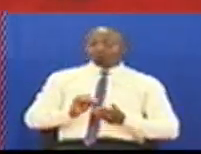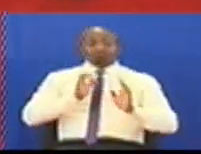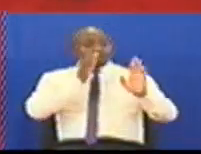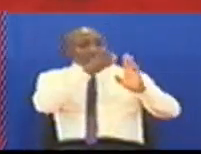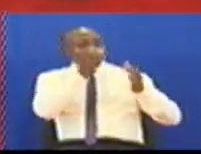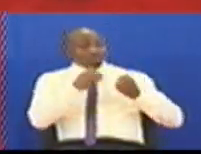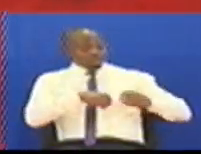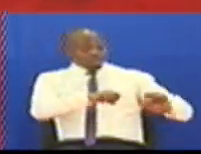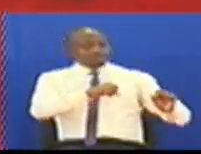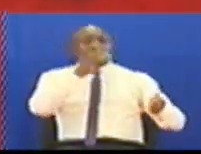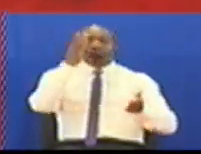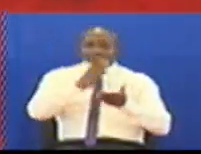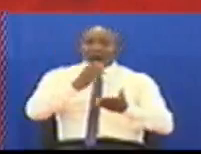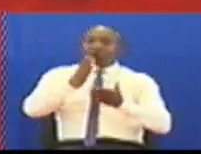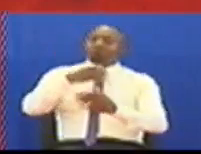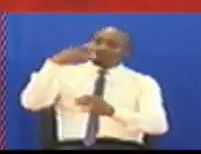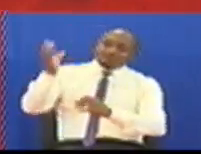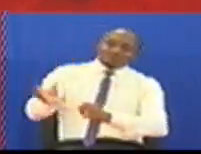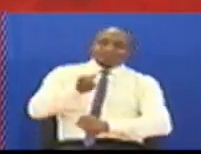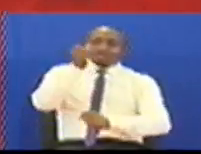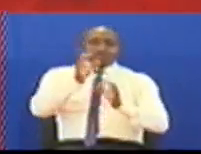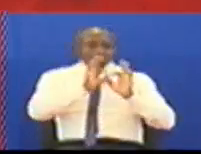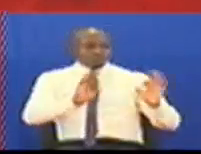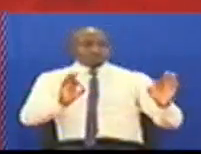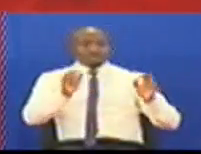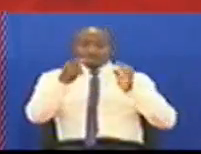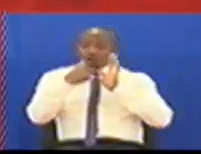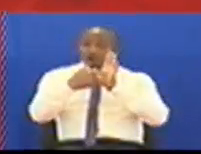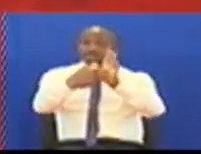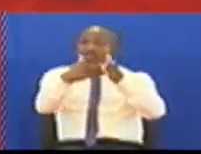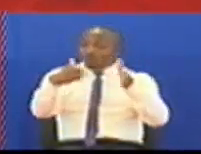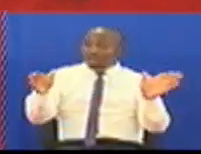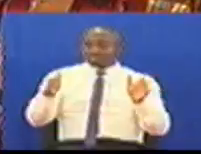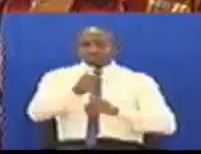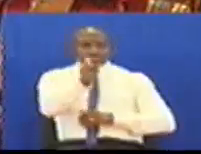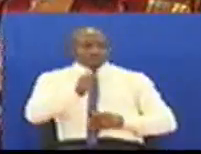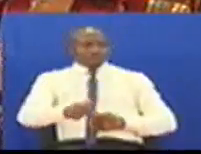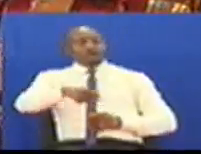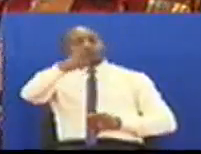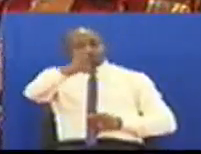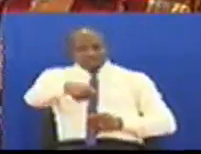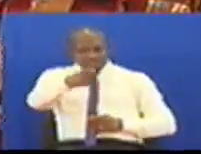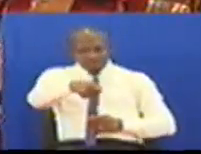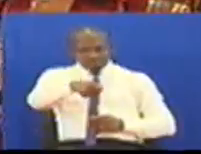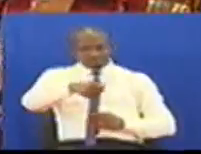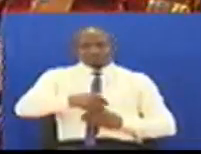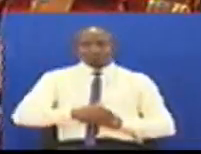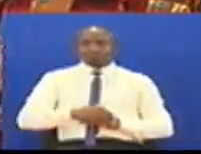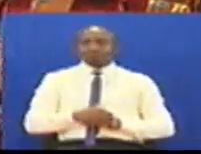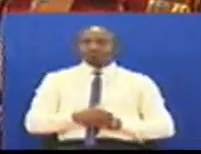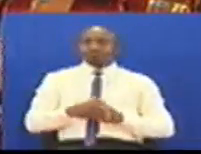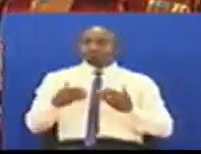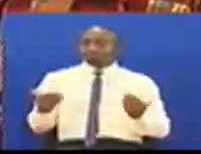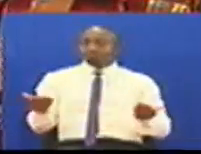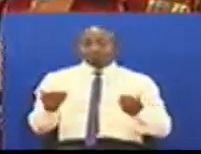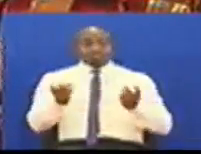kuyafanya yanafanyika kikamilifu na yanaonekana mbele za Watanzania. Hongereni sana. Spika,